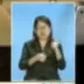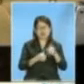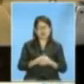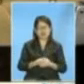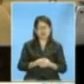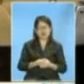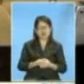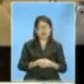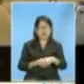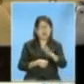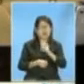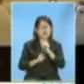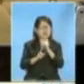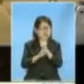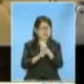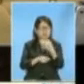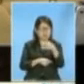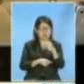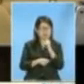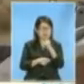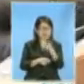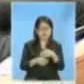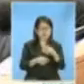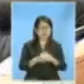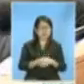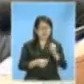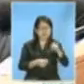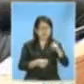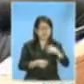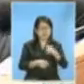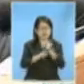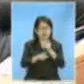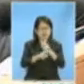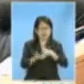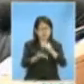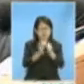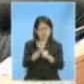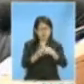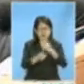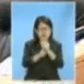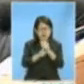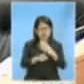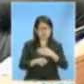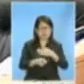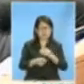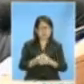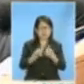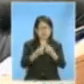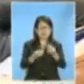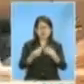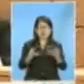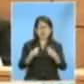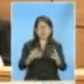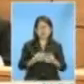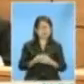พูดตามที่ท่านขอแปรยติไว้นะครับ ครับผมก็พูดตามในที่ผมแปลไว้นะครับ ครับผม เพราะฉะนั้นถ้าไม่ให้ผมพูดเลย